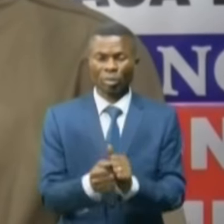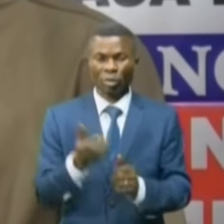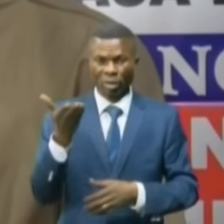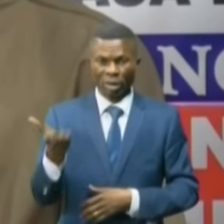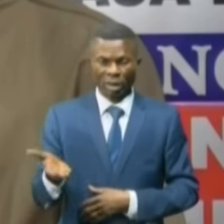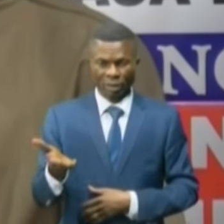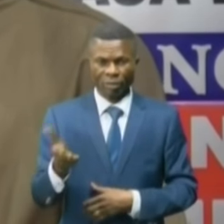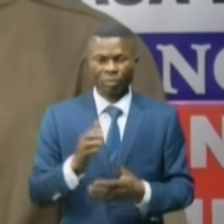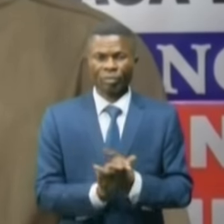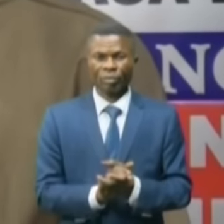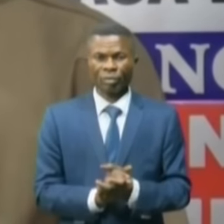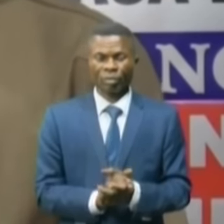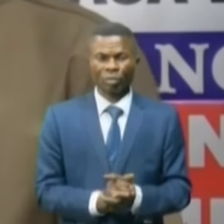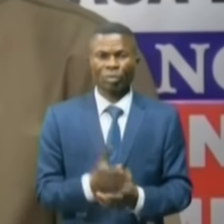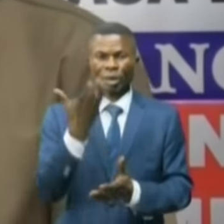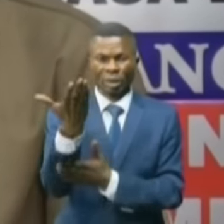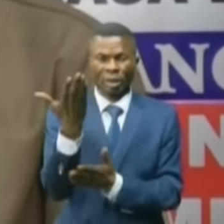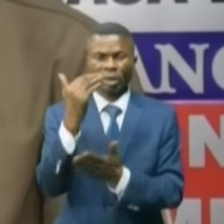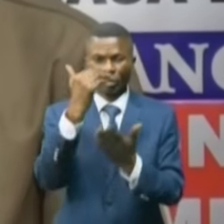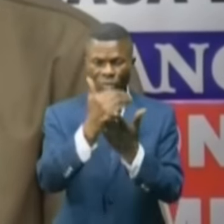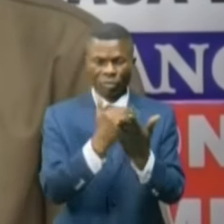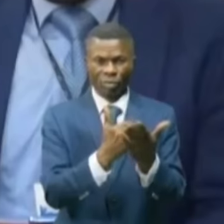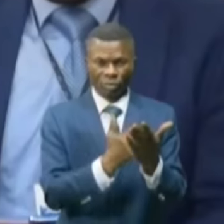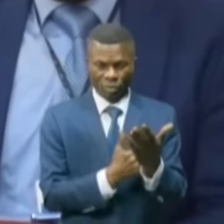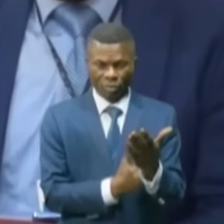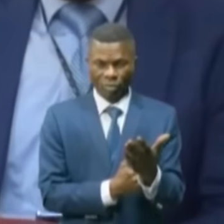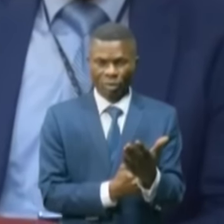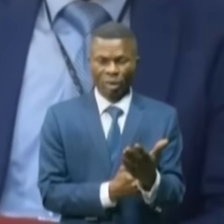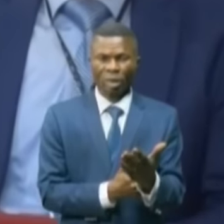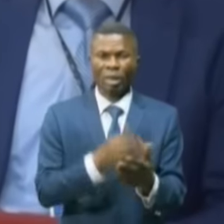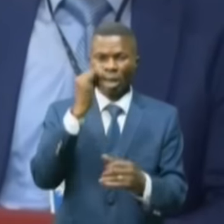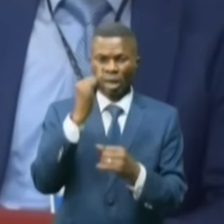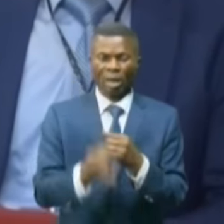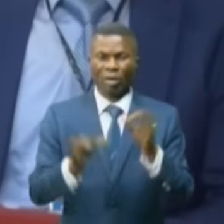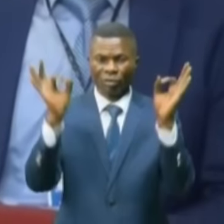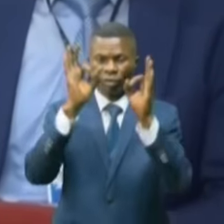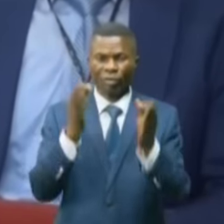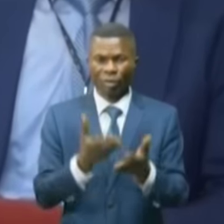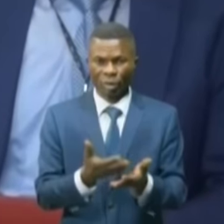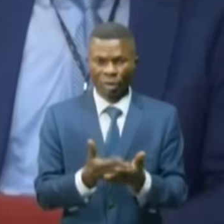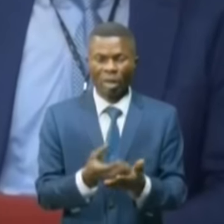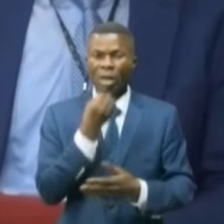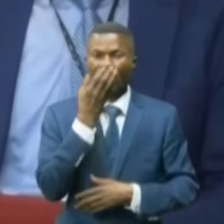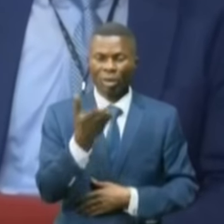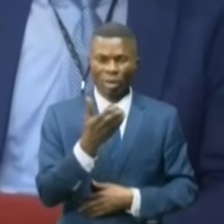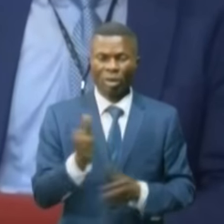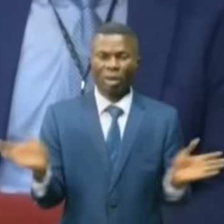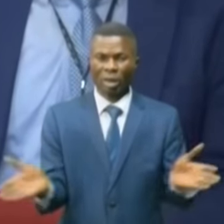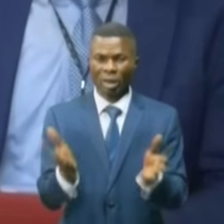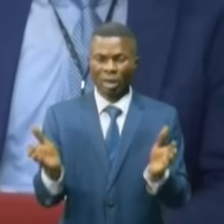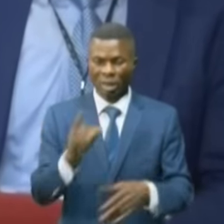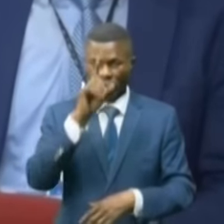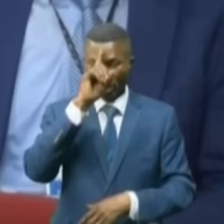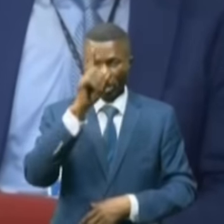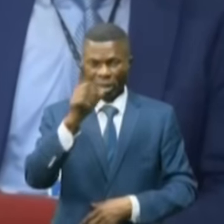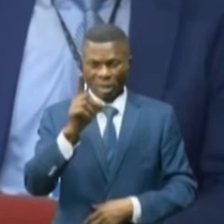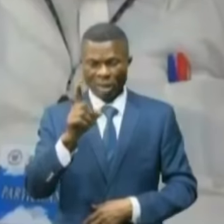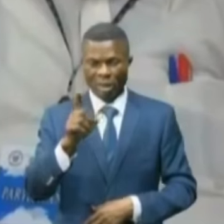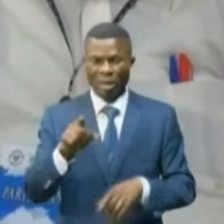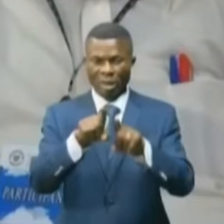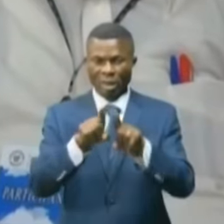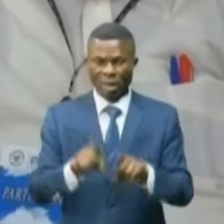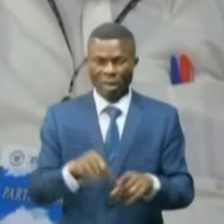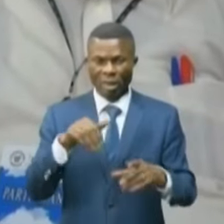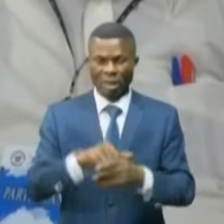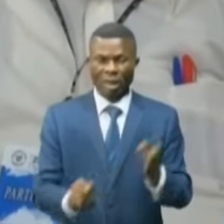secteurs. Quelques recommandations ont été formulées à l'issue de ces forums, telles que le renforcement des capacités dans